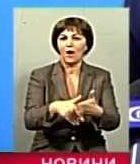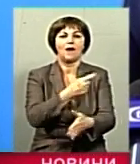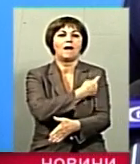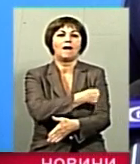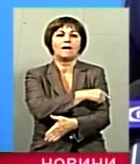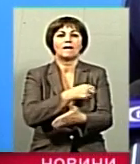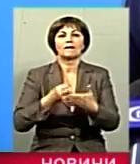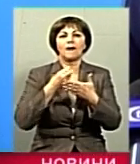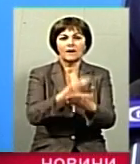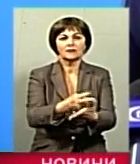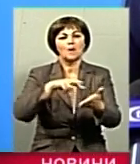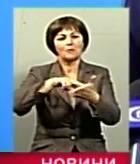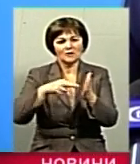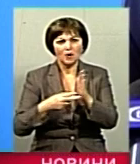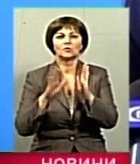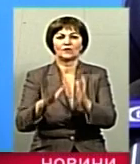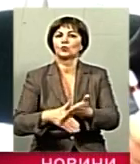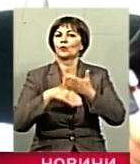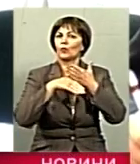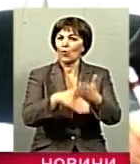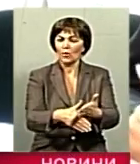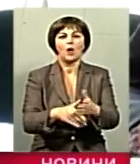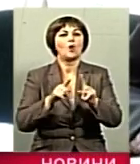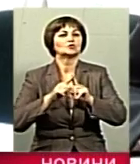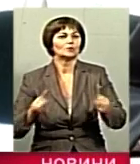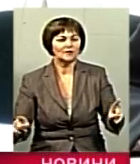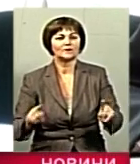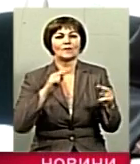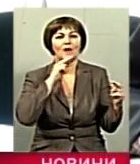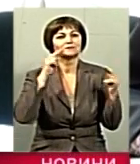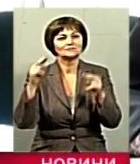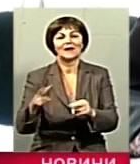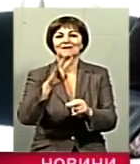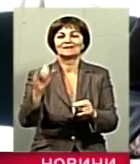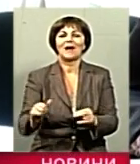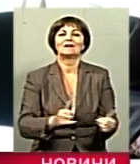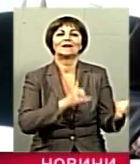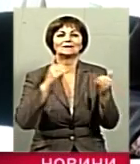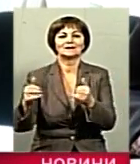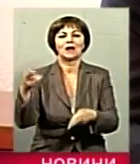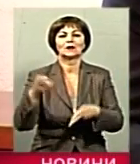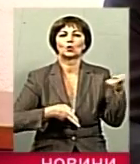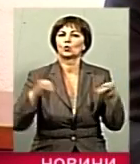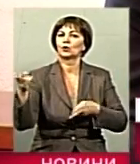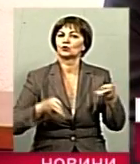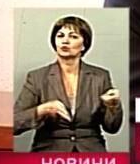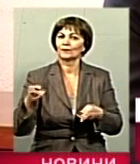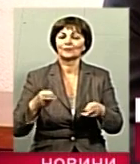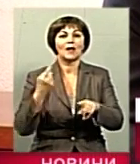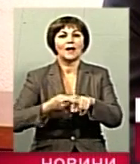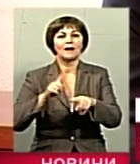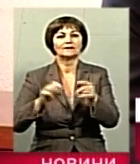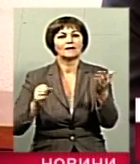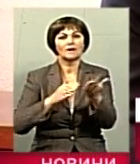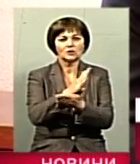лікарні планової допомоги з особливим акцентом на надання хірургічних послуг. Тобто це якість